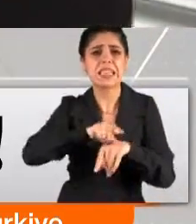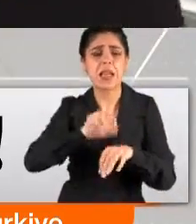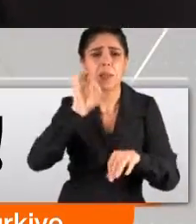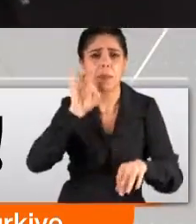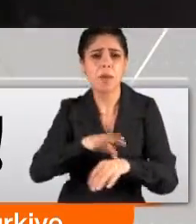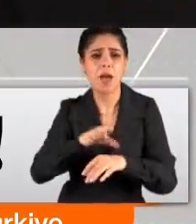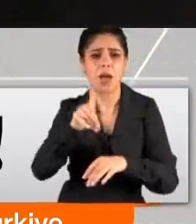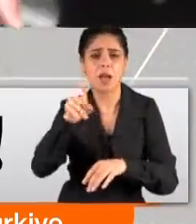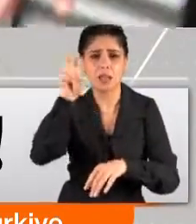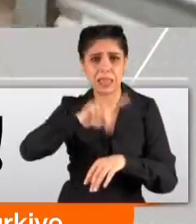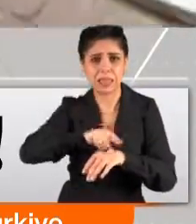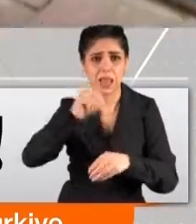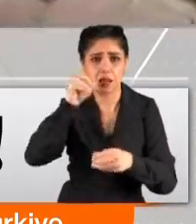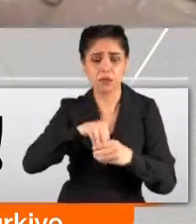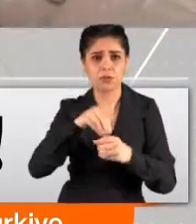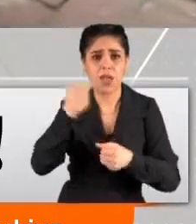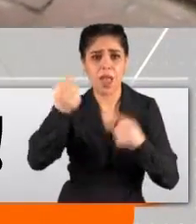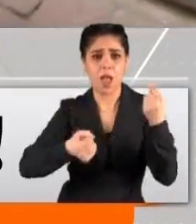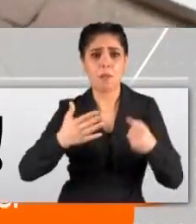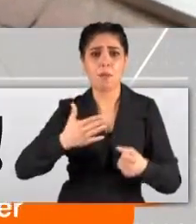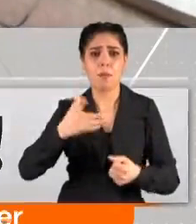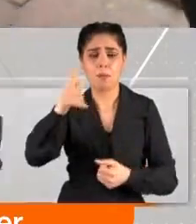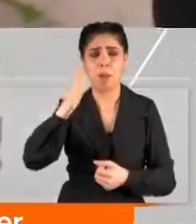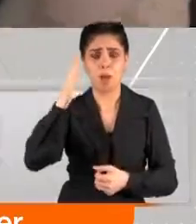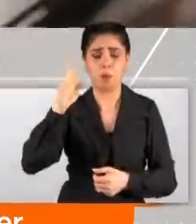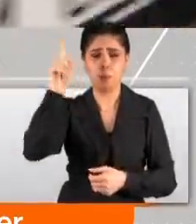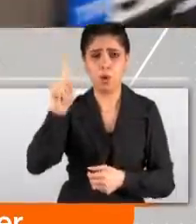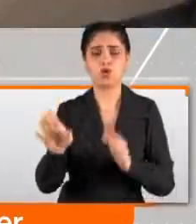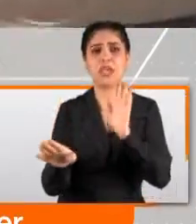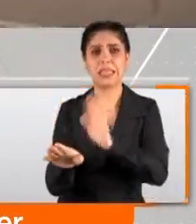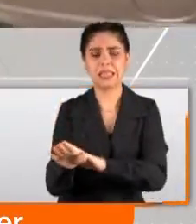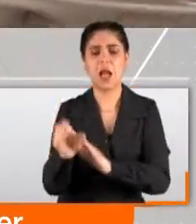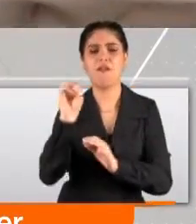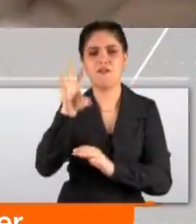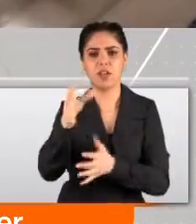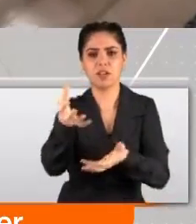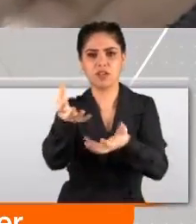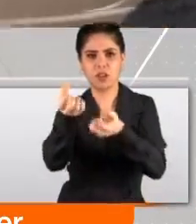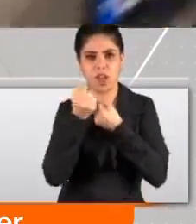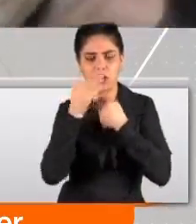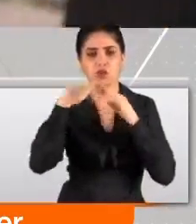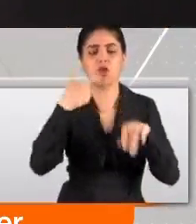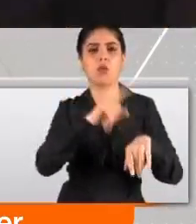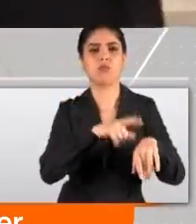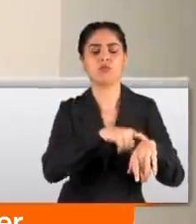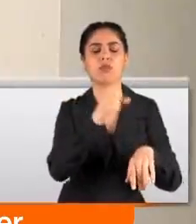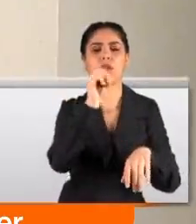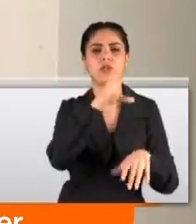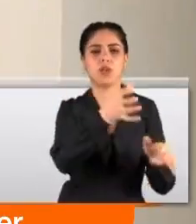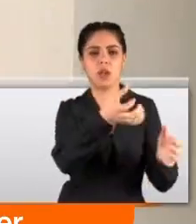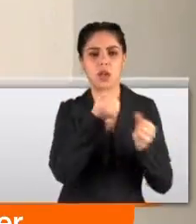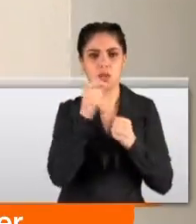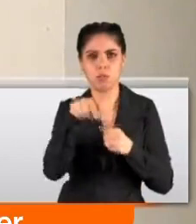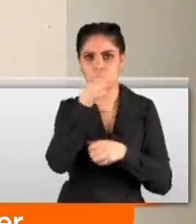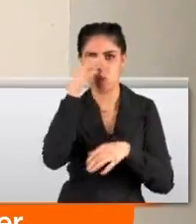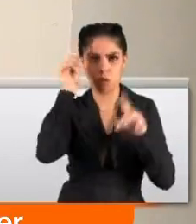dikkat. Sadece 8 saniye içinde aracın önce bu farını, sonra bu farını çaldı. Yani 16 saniye içinde iki farı çaldı. Bu kadar